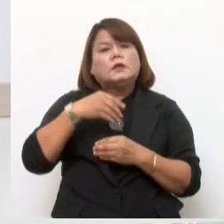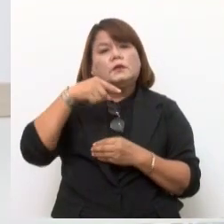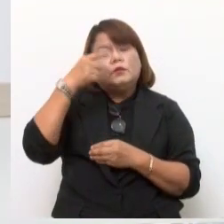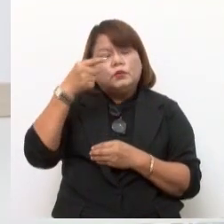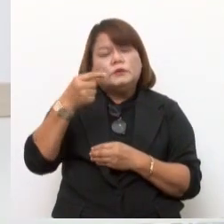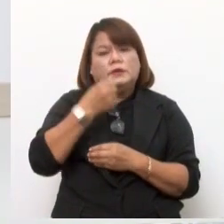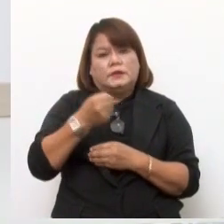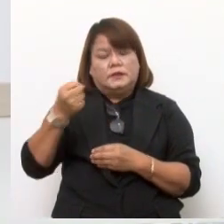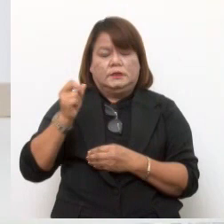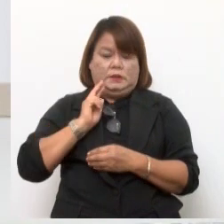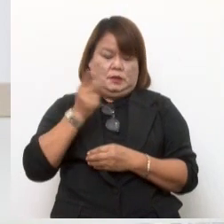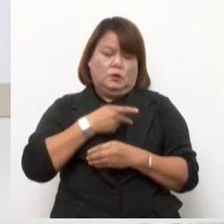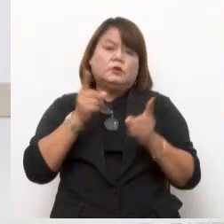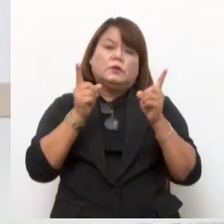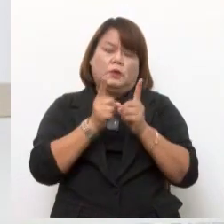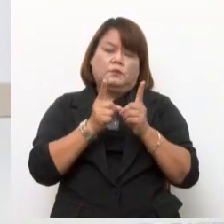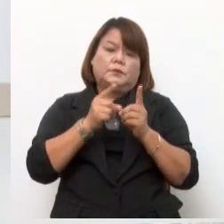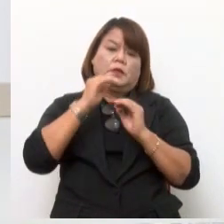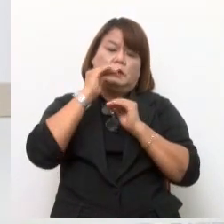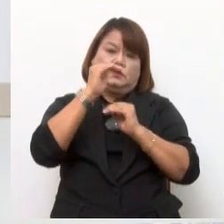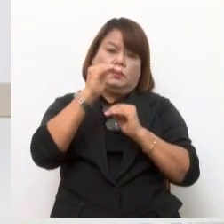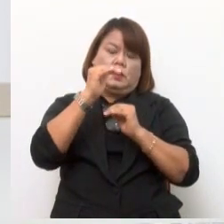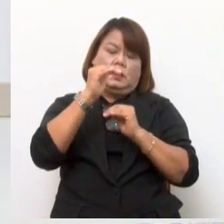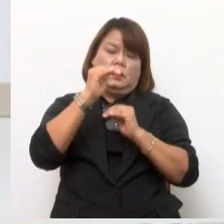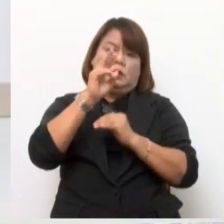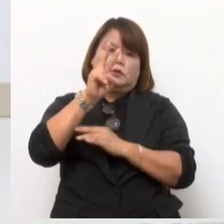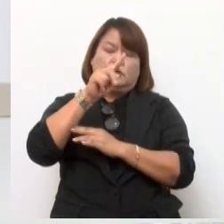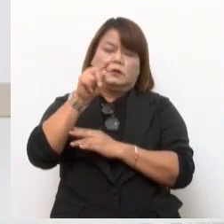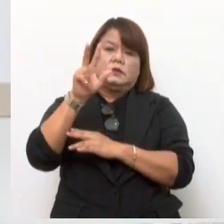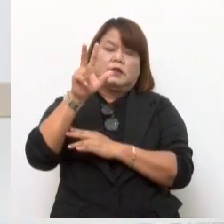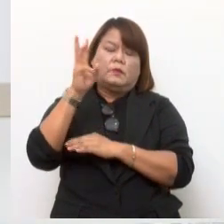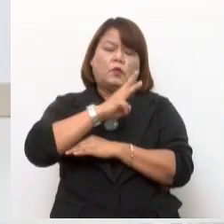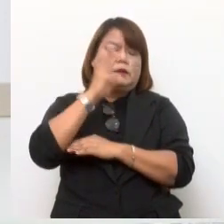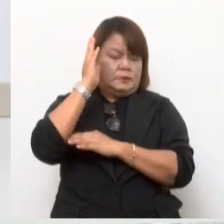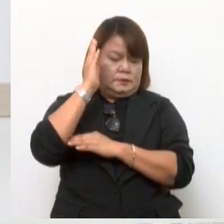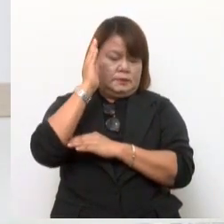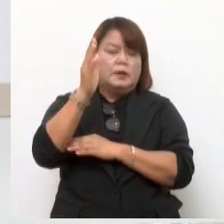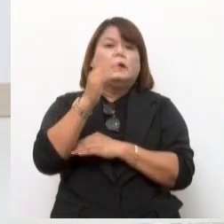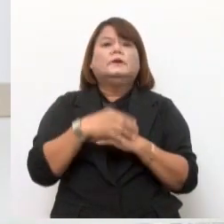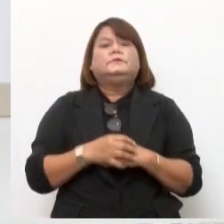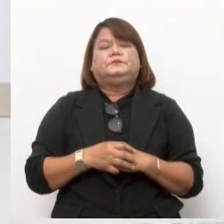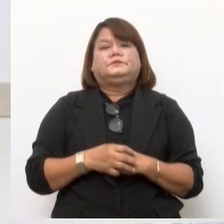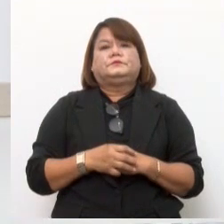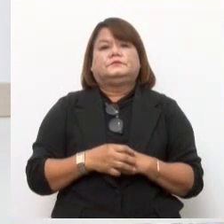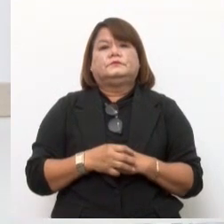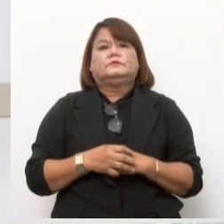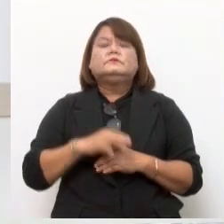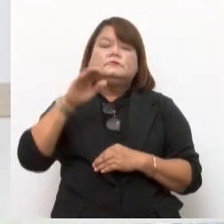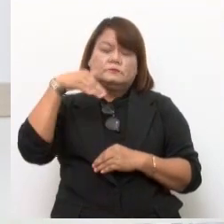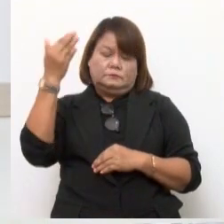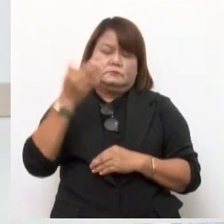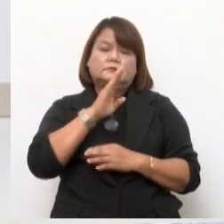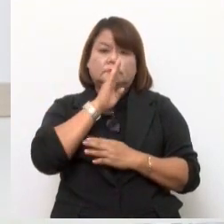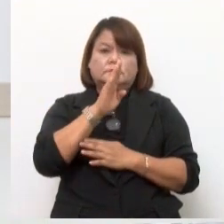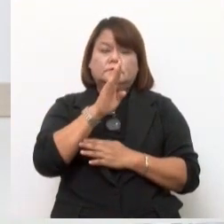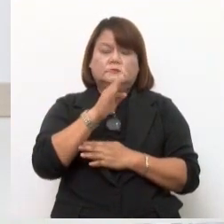ที่เราจะเผชิญในช่วง2-3 วันในสัปดาห์นี้ข้างหน้านะครับก่อนอื่นก็ต้องเรียนว่า